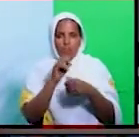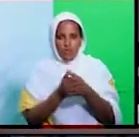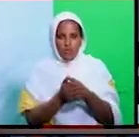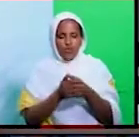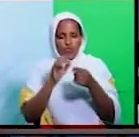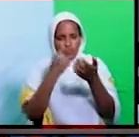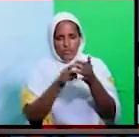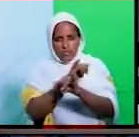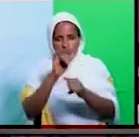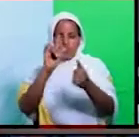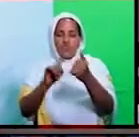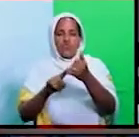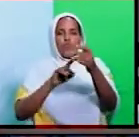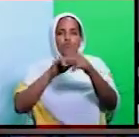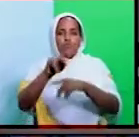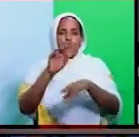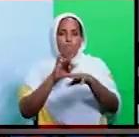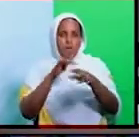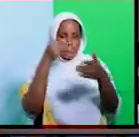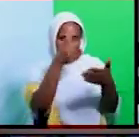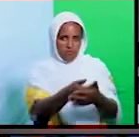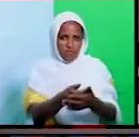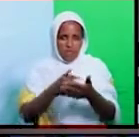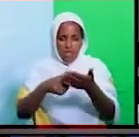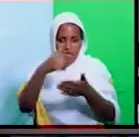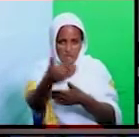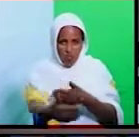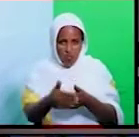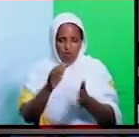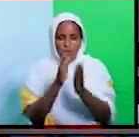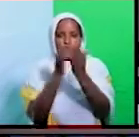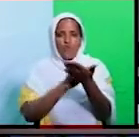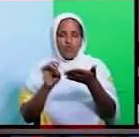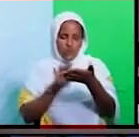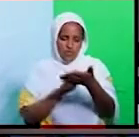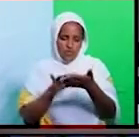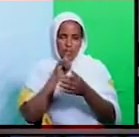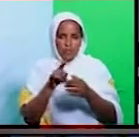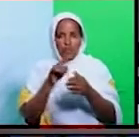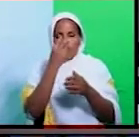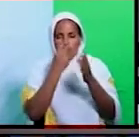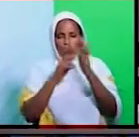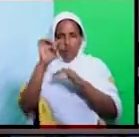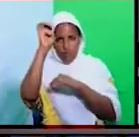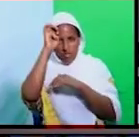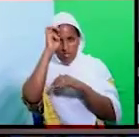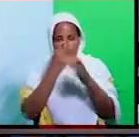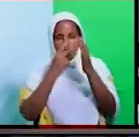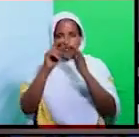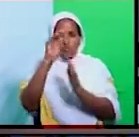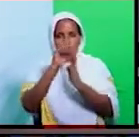በእናንተ ላይ በወረደ ጊዜ ኃይልን ትቀበላላችሁ፣ በኢየሩሳሌምም በይሁዳም ሁሉ በሰማርያም እስከ ምድር ዳርም ድረስ ምስክሮቼ